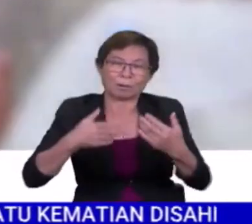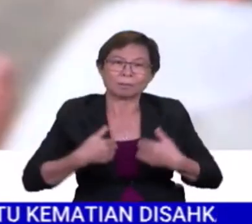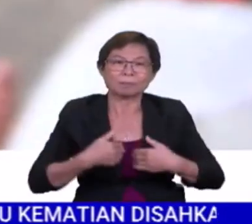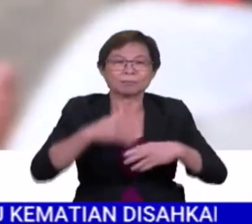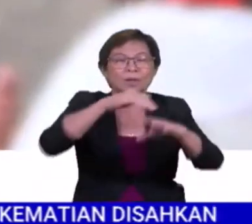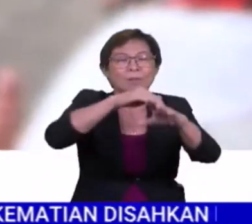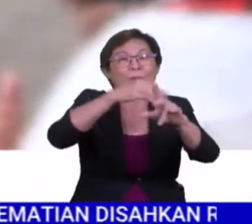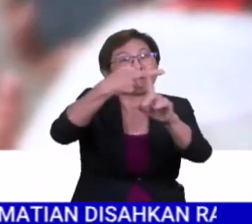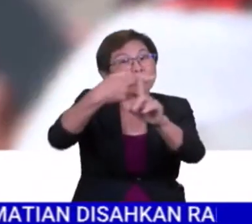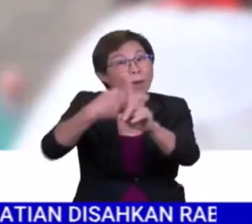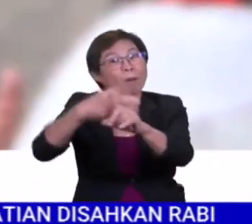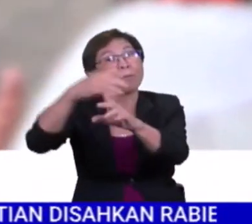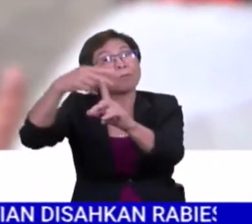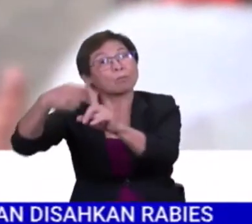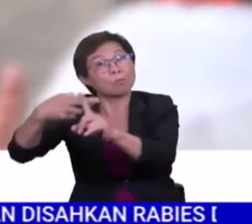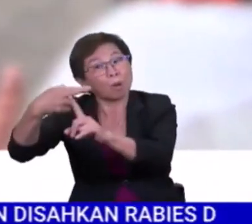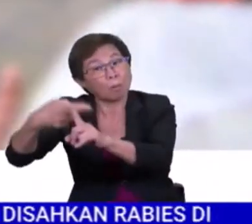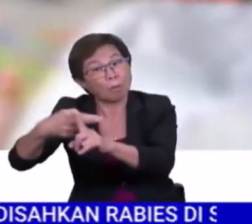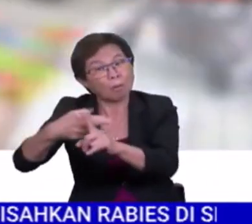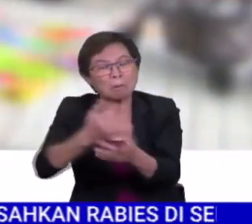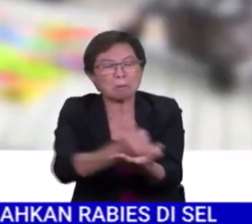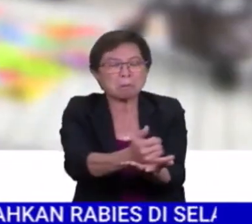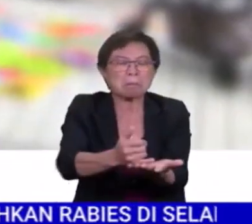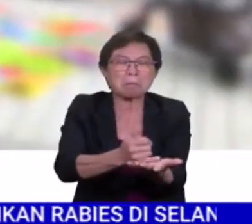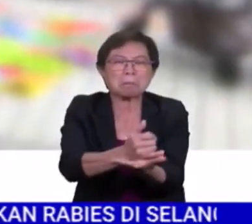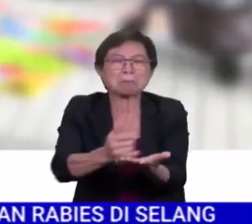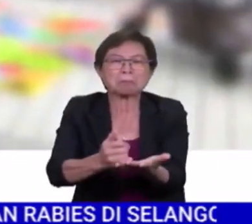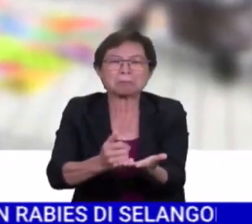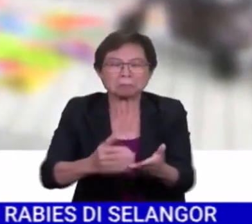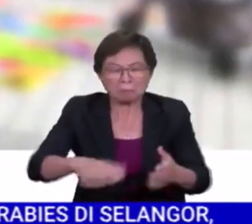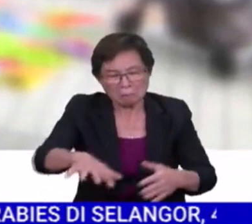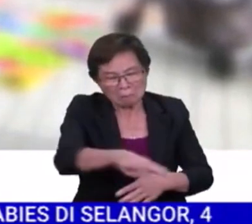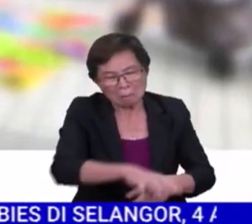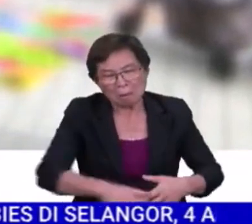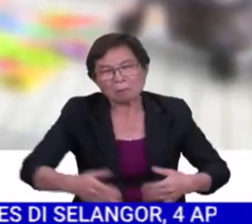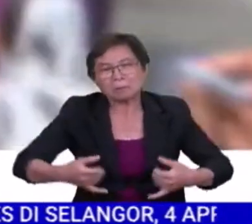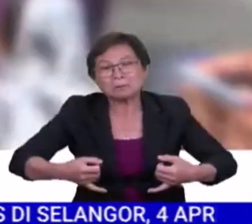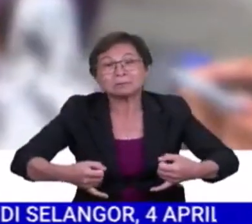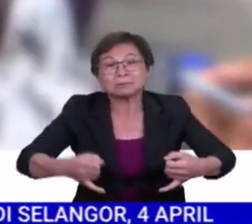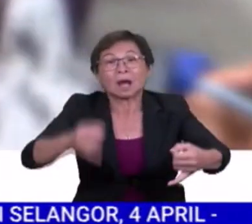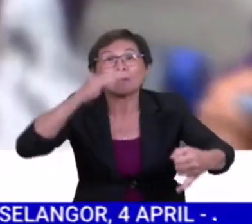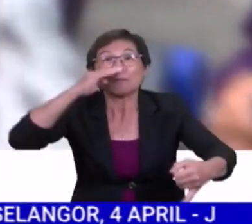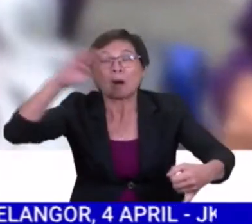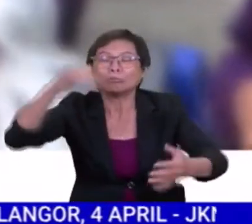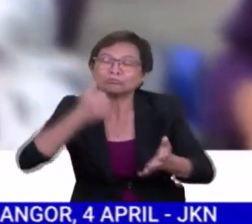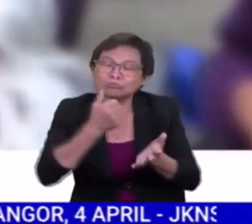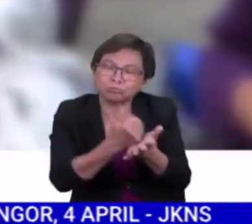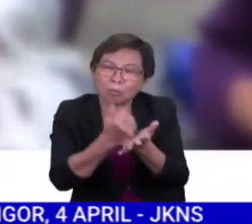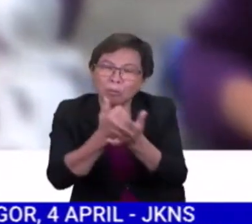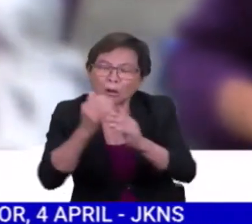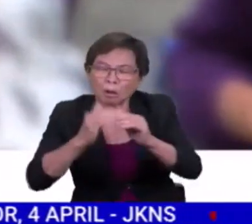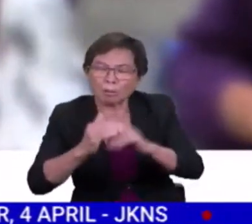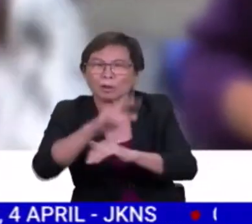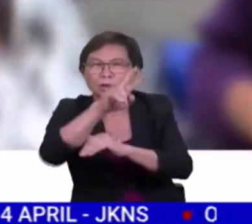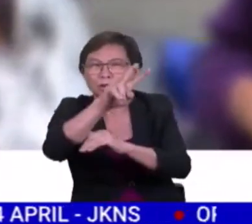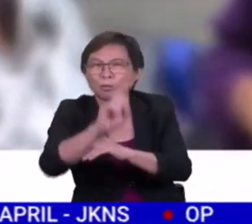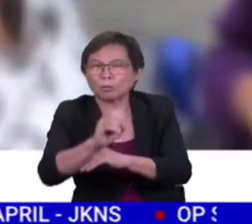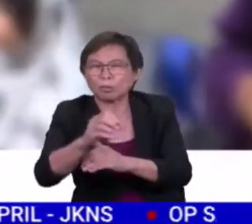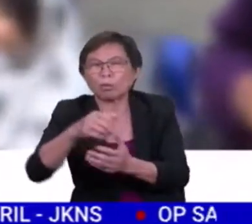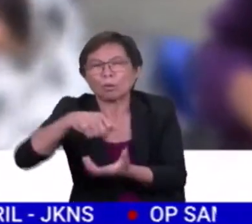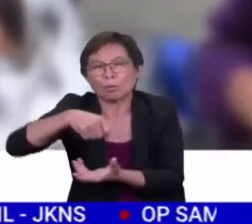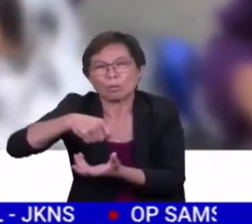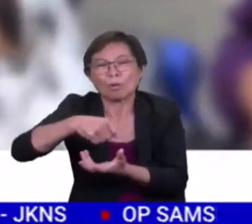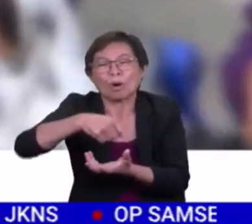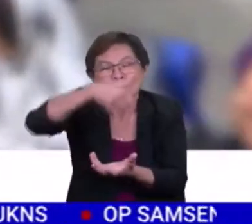Pada bulan Ramadan ini, gelandangan di sekitar Jalan Tuanku Abdul Rahman terus disantuni. Malah lebih 20 bungkusan makanan